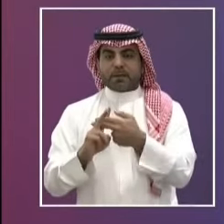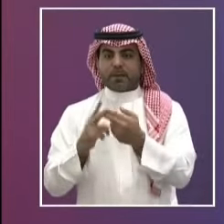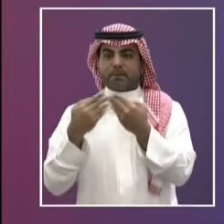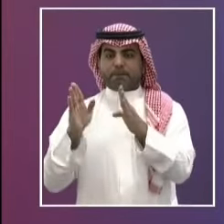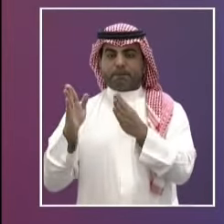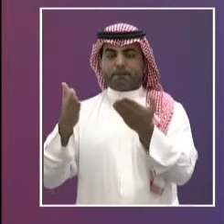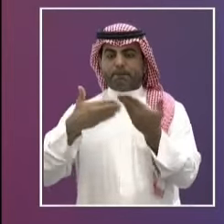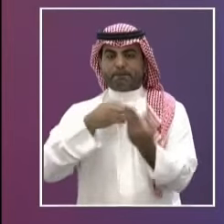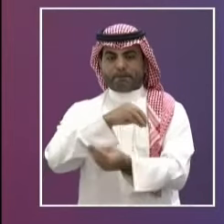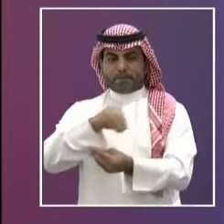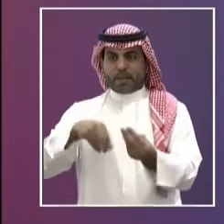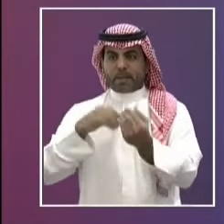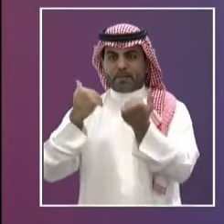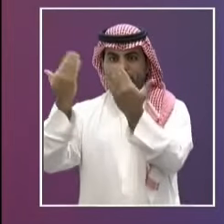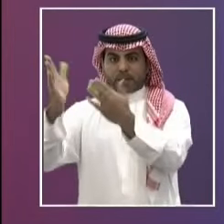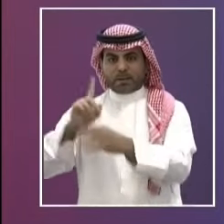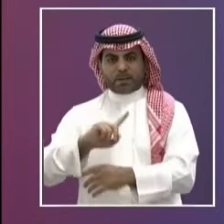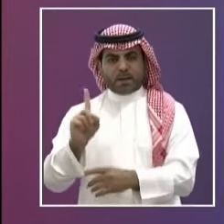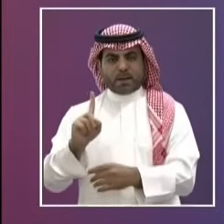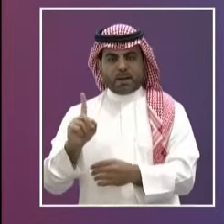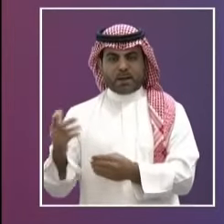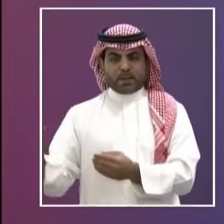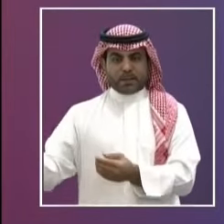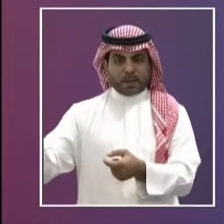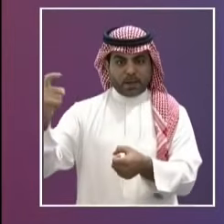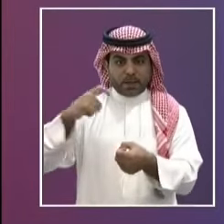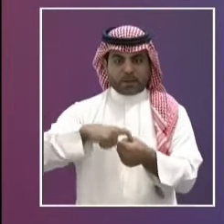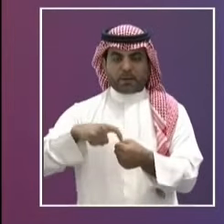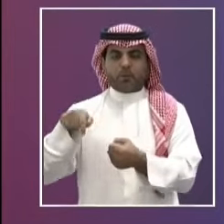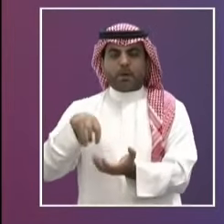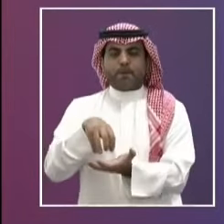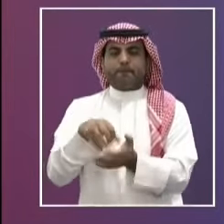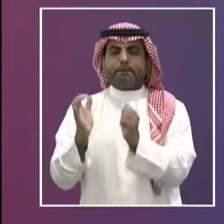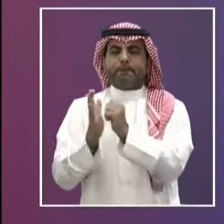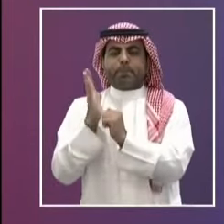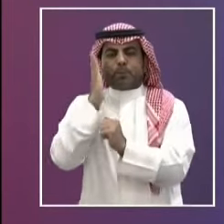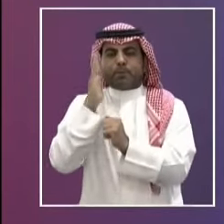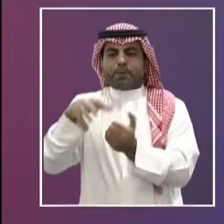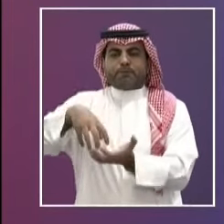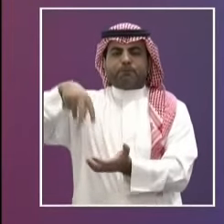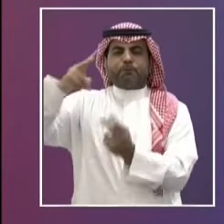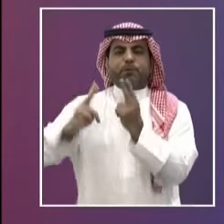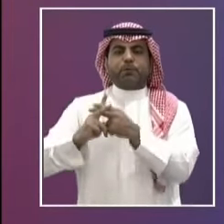لاستقبال المعتمرين من خارج المنطقة المركزية. طبعا